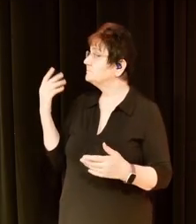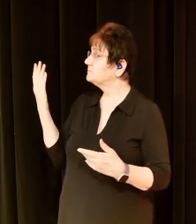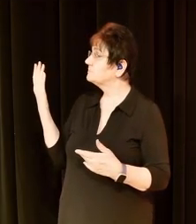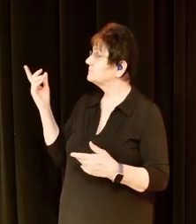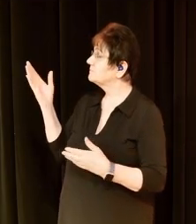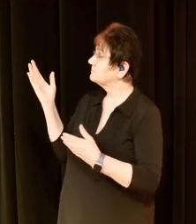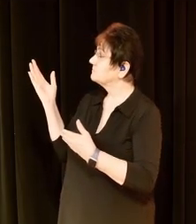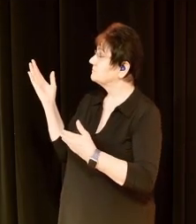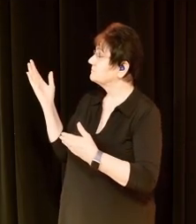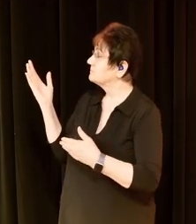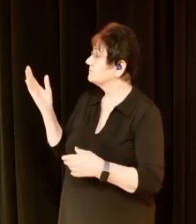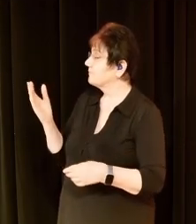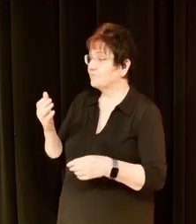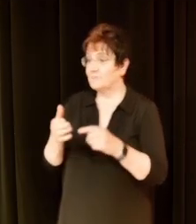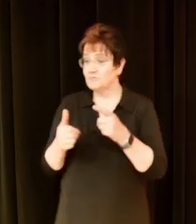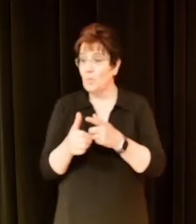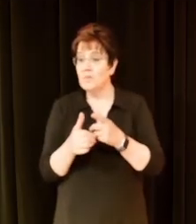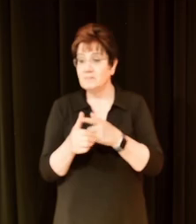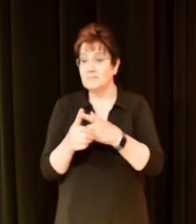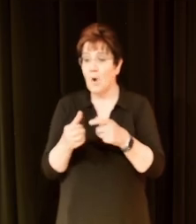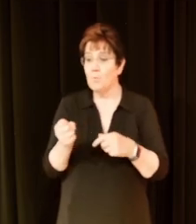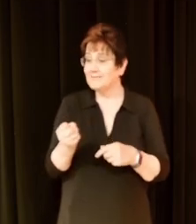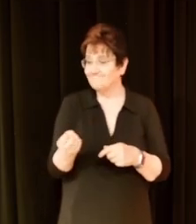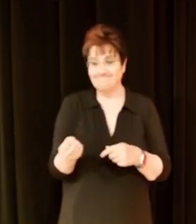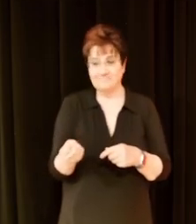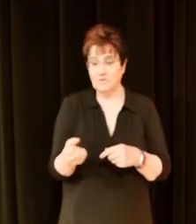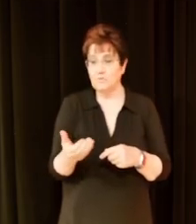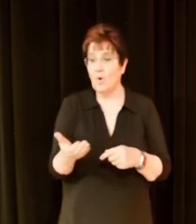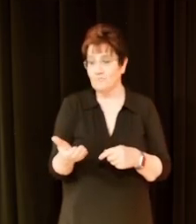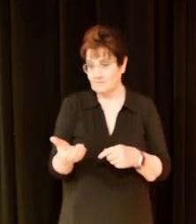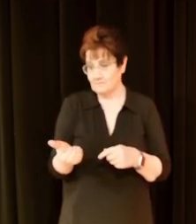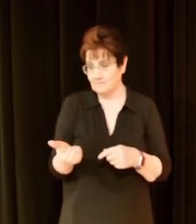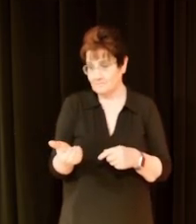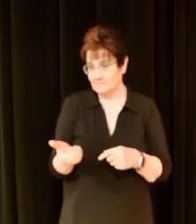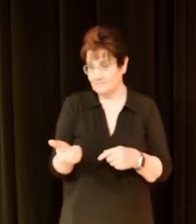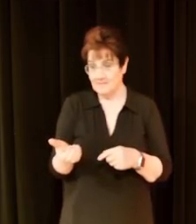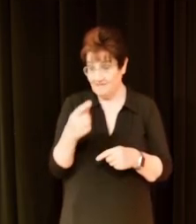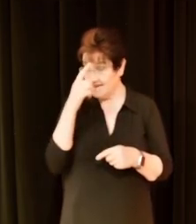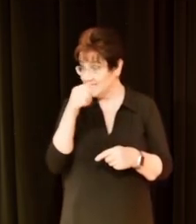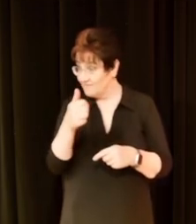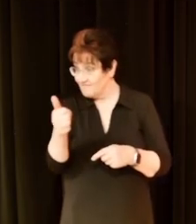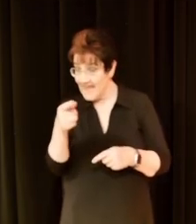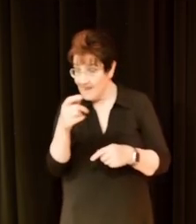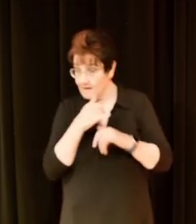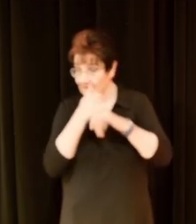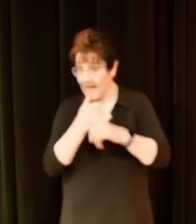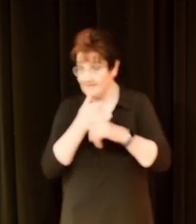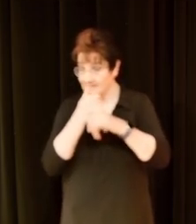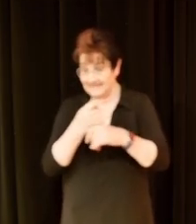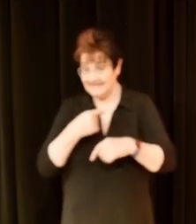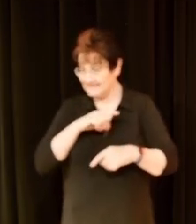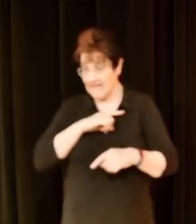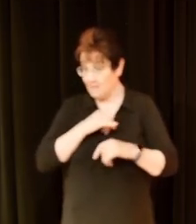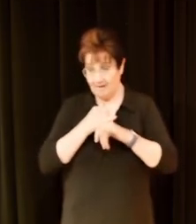hier, der Daumen ist nicht geschlossen. Der Daumen ist offen. Und ich weiß nicht, wer vor Ihnen reitet, ich tue es nicht. Aber ich kann